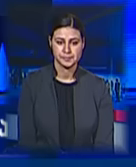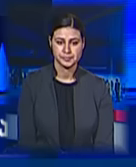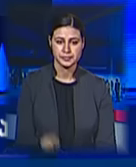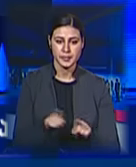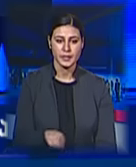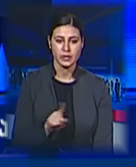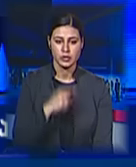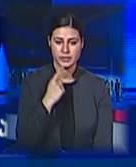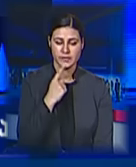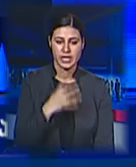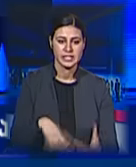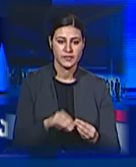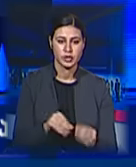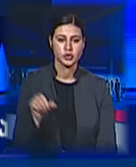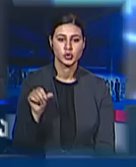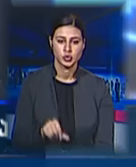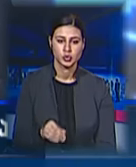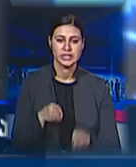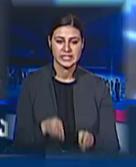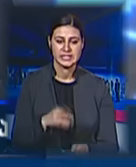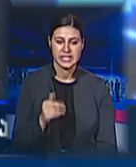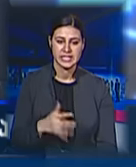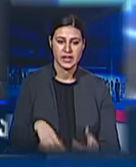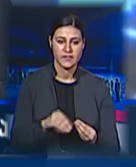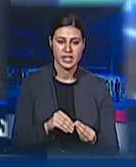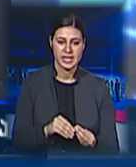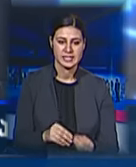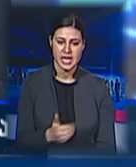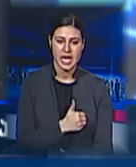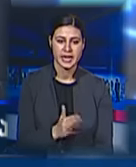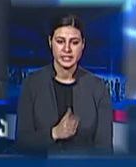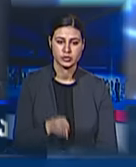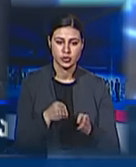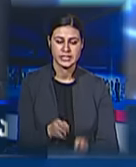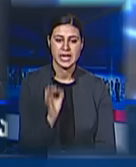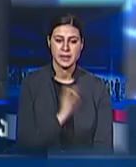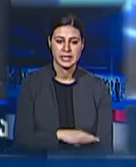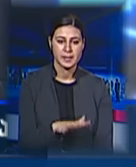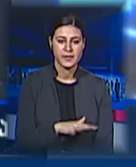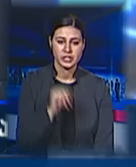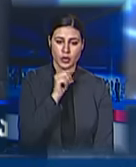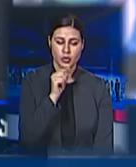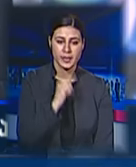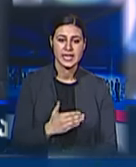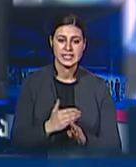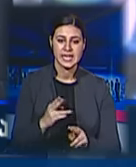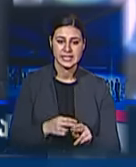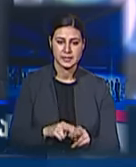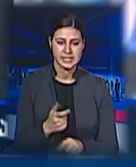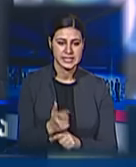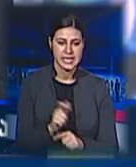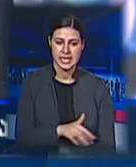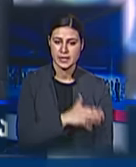რომ ვთქვათ, ყველაზე ცუდი გზიდან და ყველაზე არასასურველი გზიდან ხმარდება ქვეყნის ეკონომიკას. გარდა ამისა, ძალიან